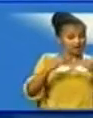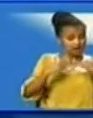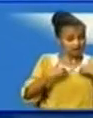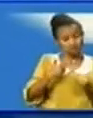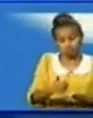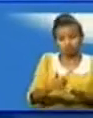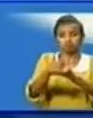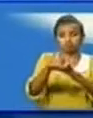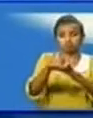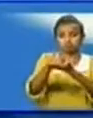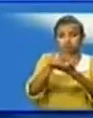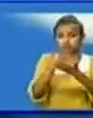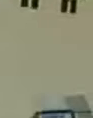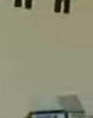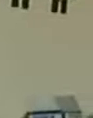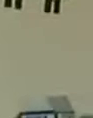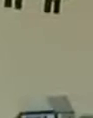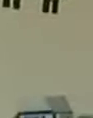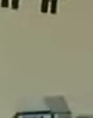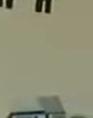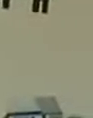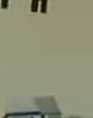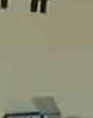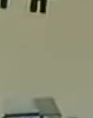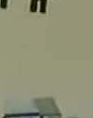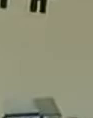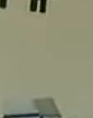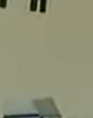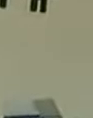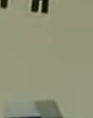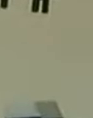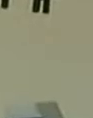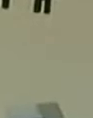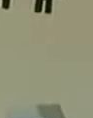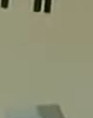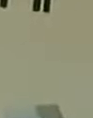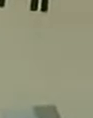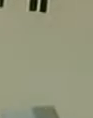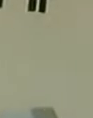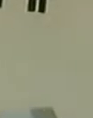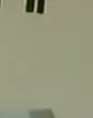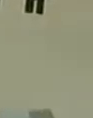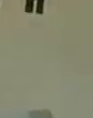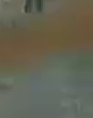እንርዳቸው